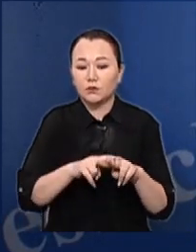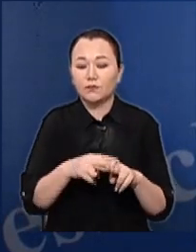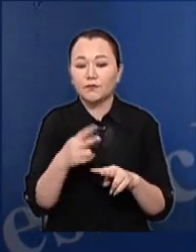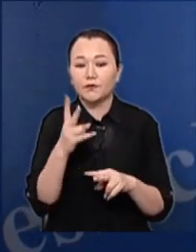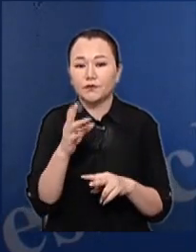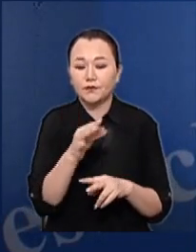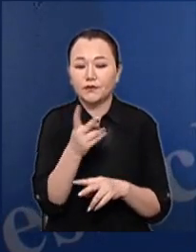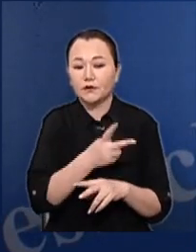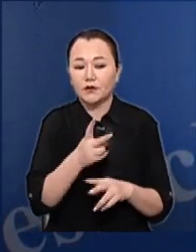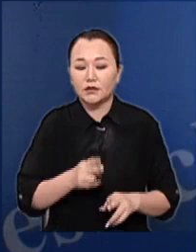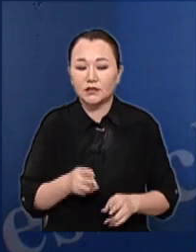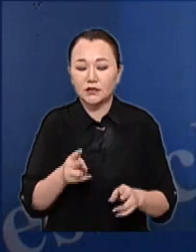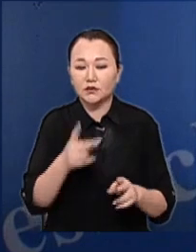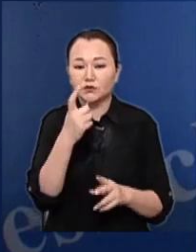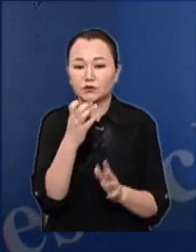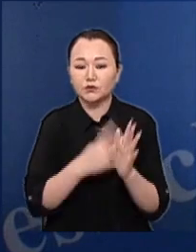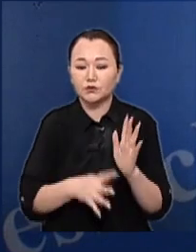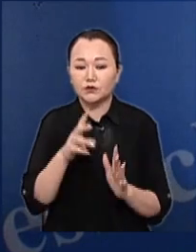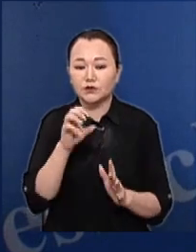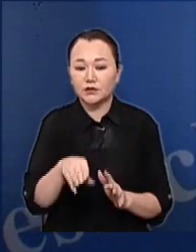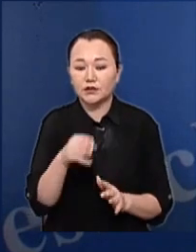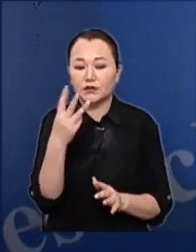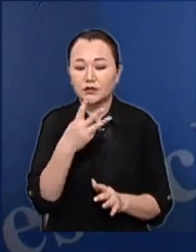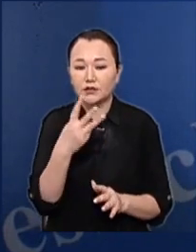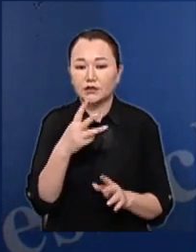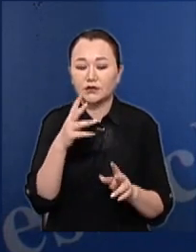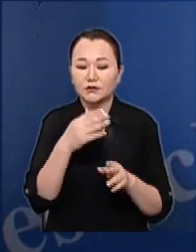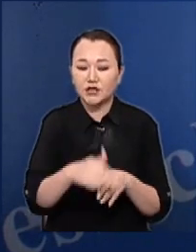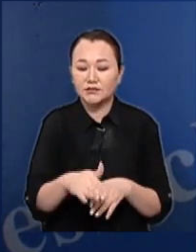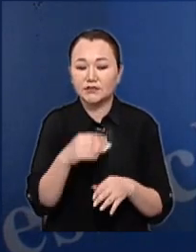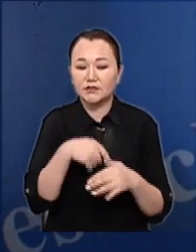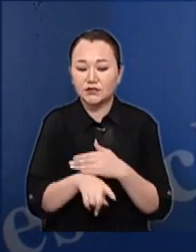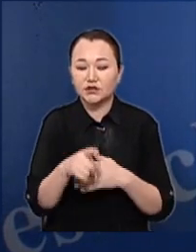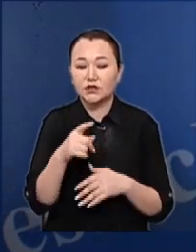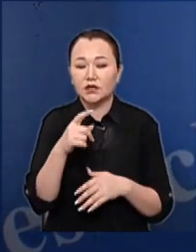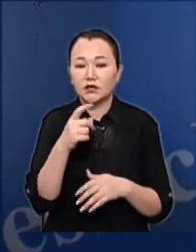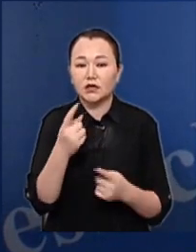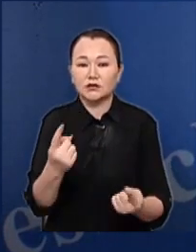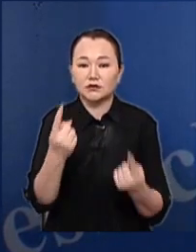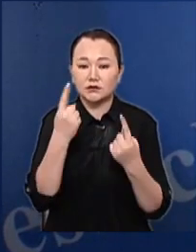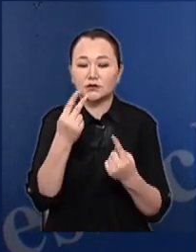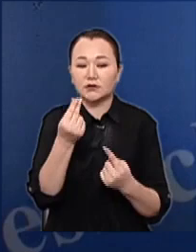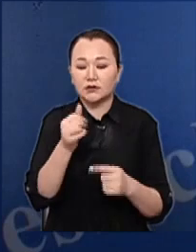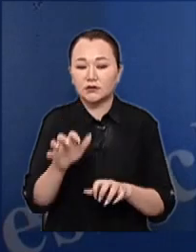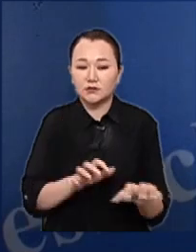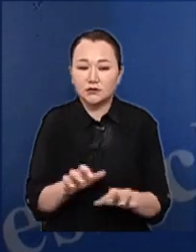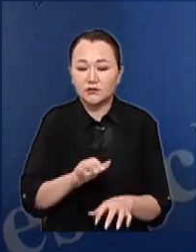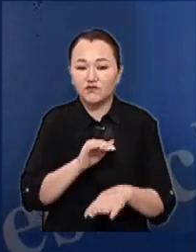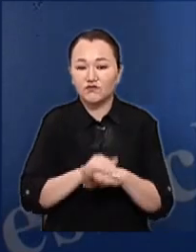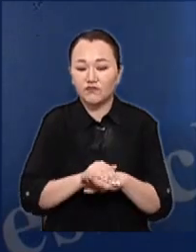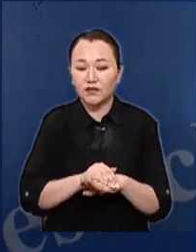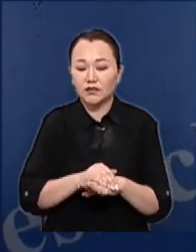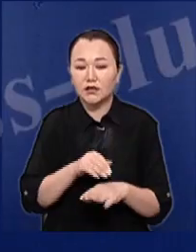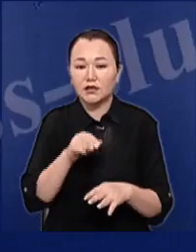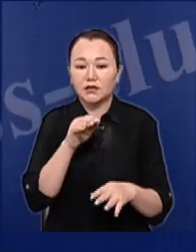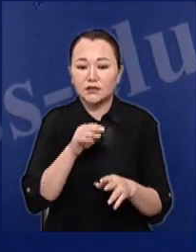Екеуінің үстінен қылмыстық кодекстің 190-шы бабының 3-ші тармағы бойынша, яғни аса ірі көлемде алаяқтық дерегі бойынша қылмыстық